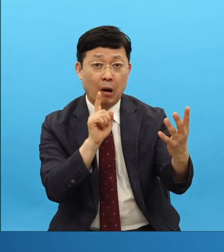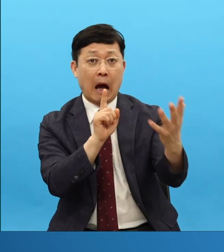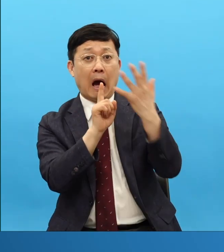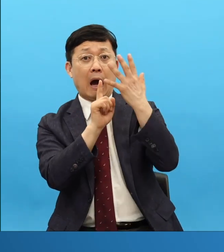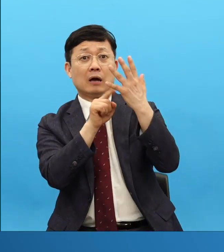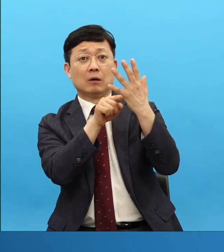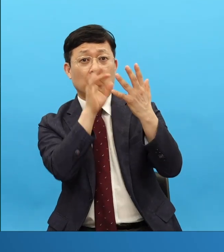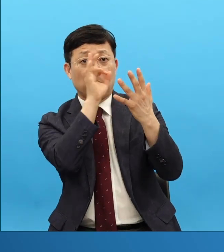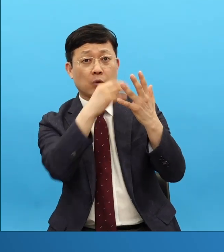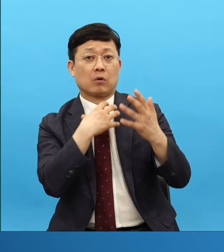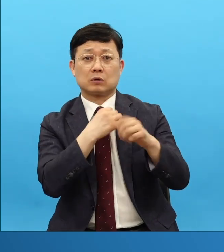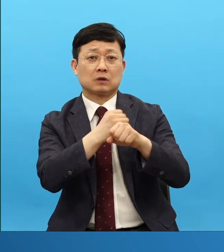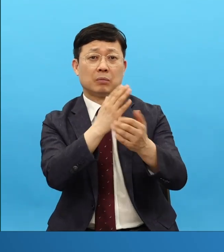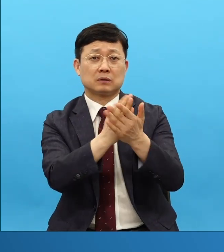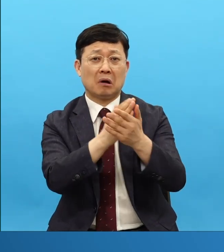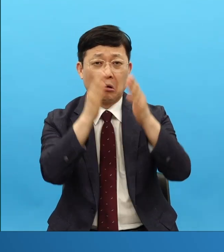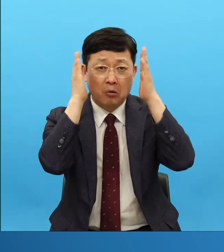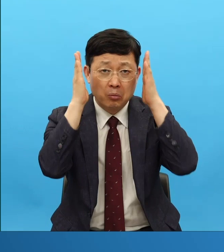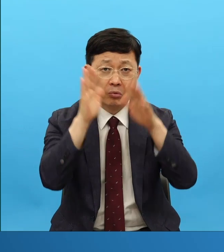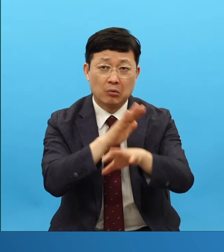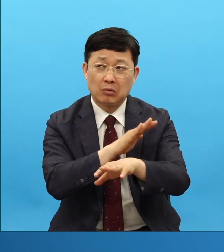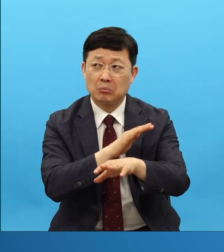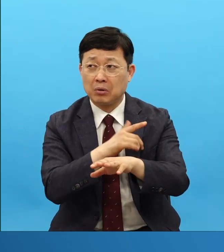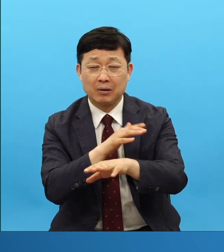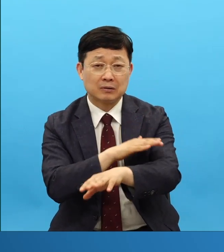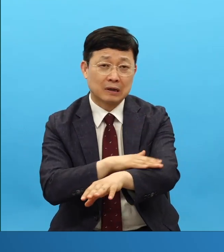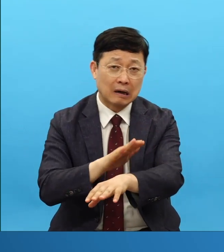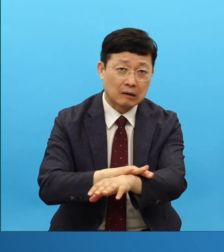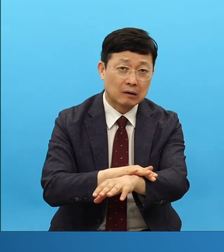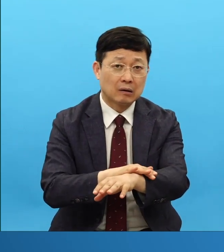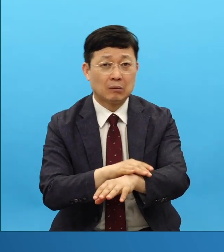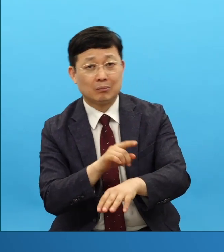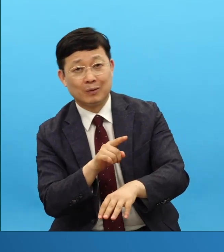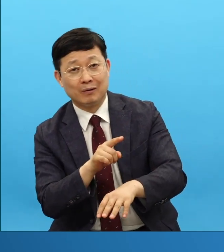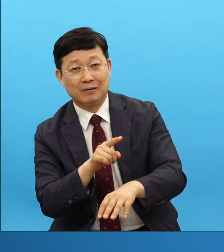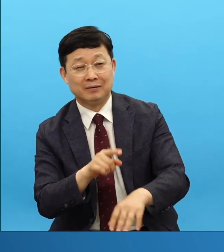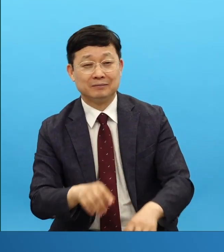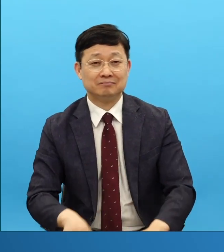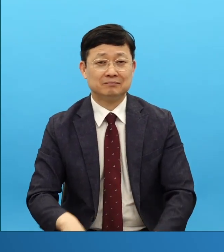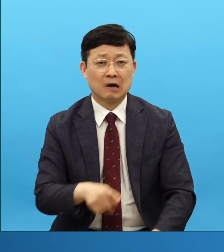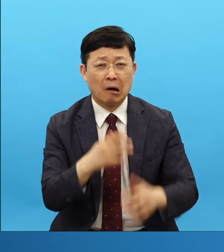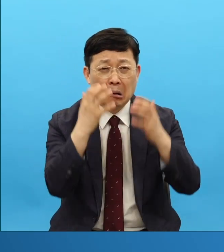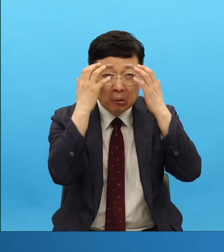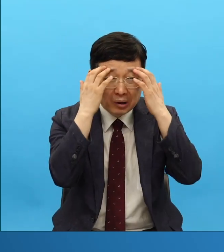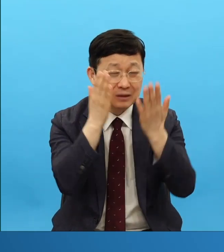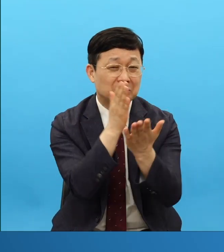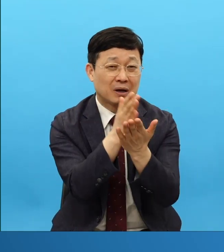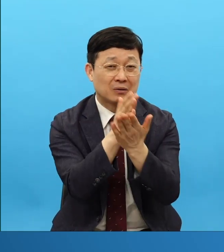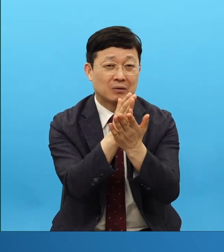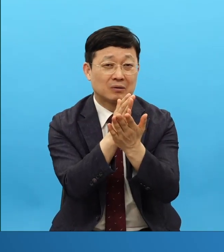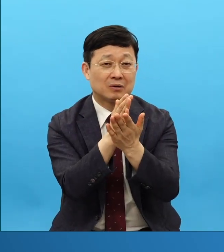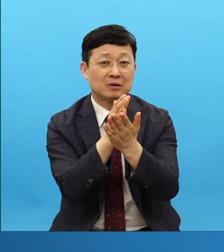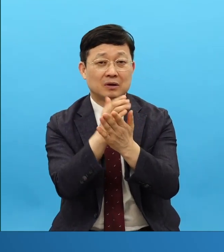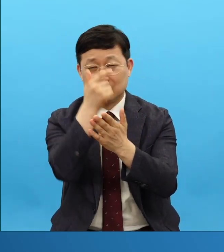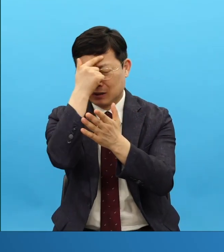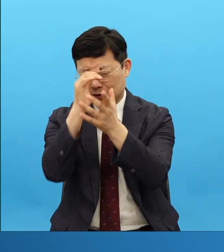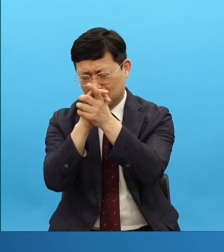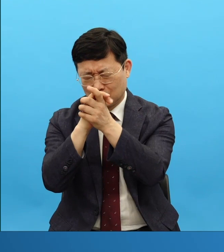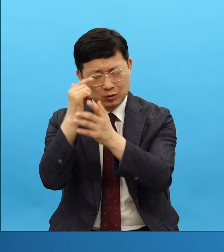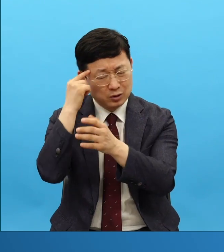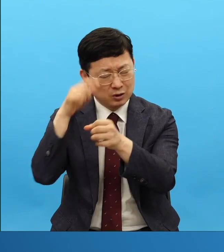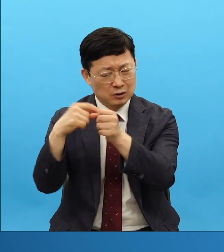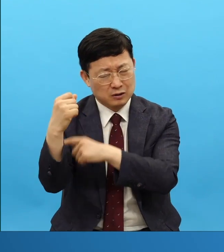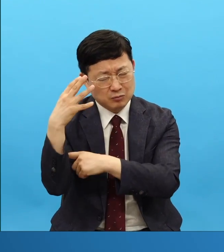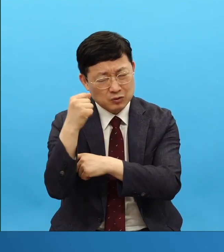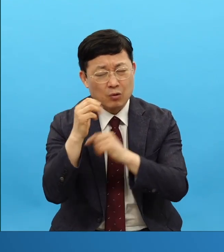come, don't worry. 공부 잘하는 거 너무 뭐 그것 때문에 고생하지 말고 그냥 사람 기도 힘, 영적 힘으로 해야